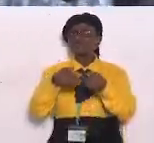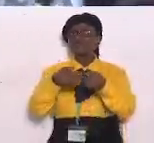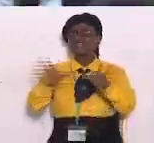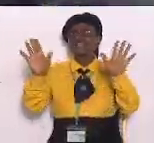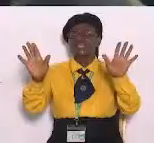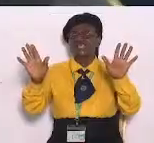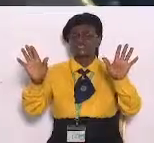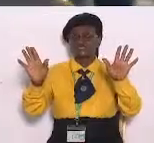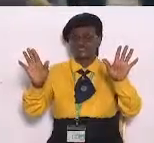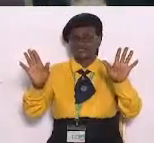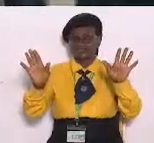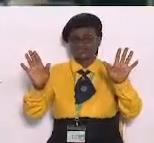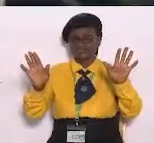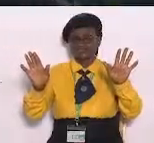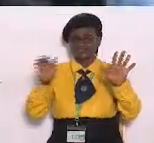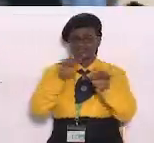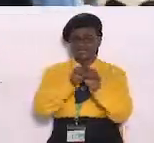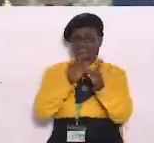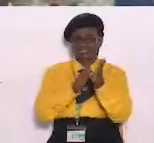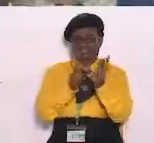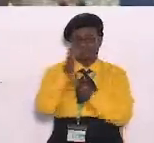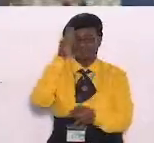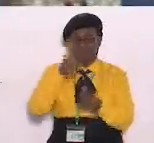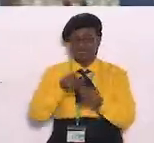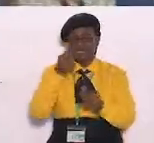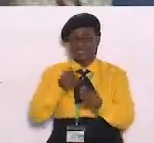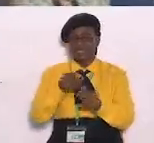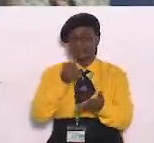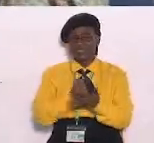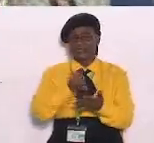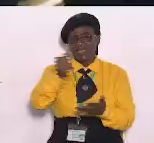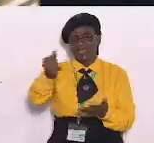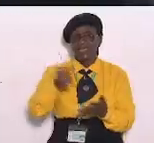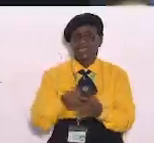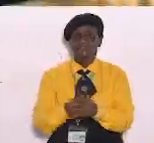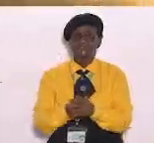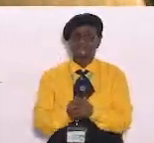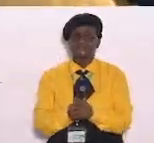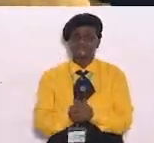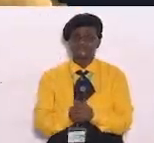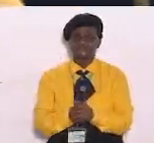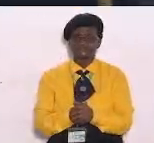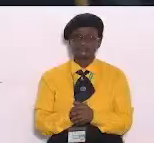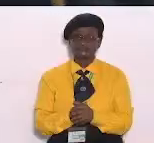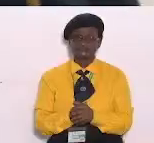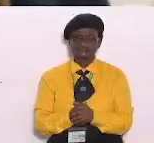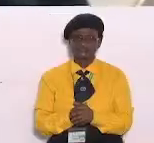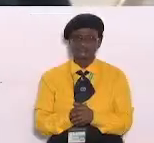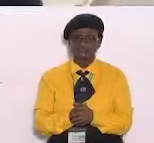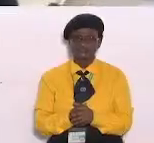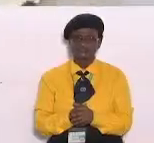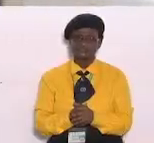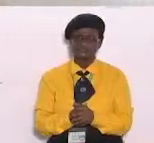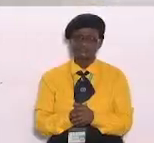levé au nom de Jésus amen amen je le